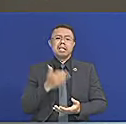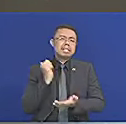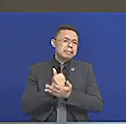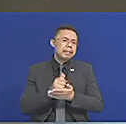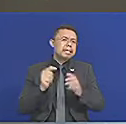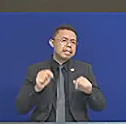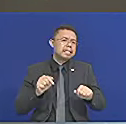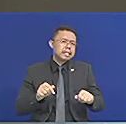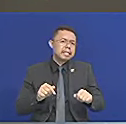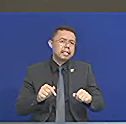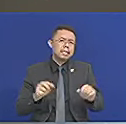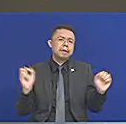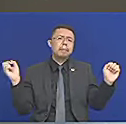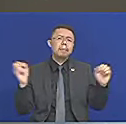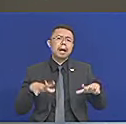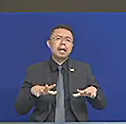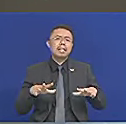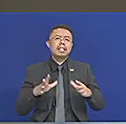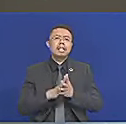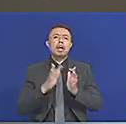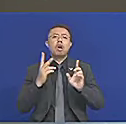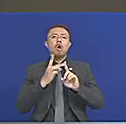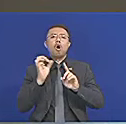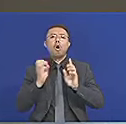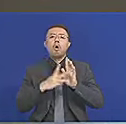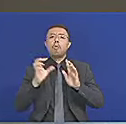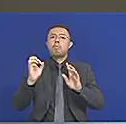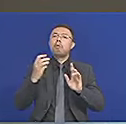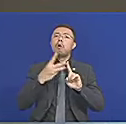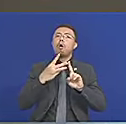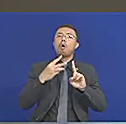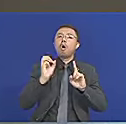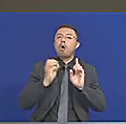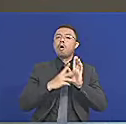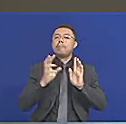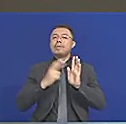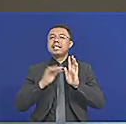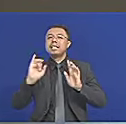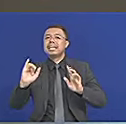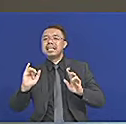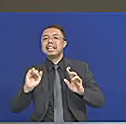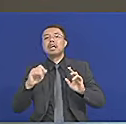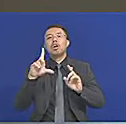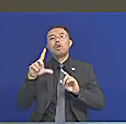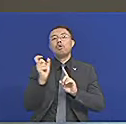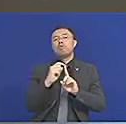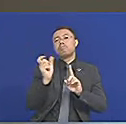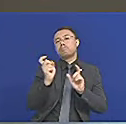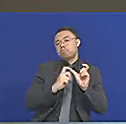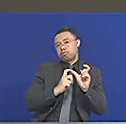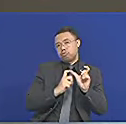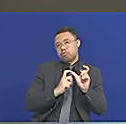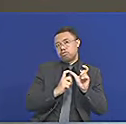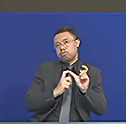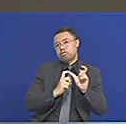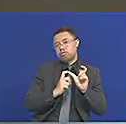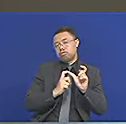Sebenarnya ini adalah praktek homo homini lupus. A man is a wolf to another